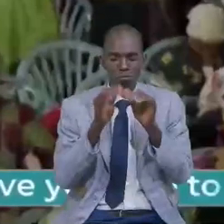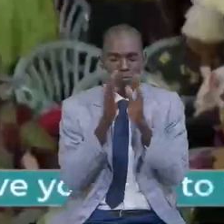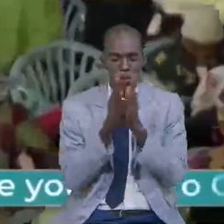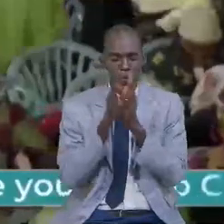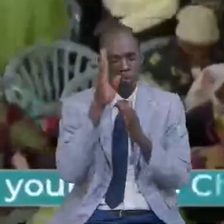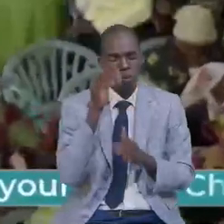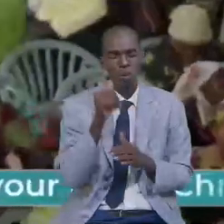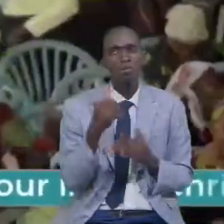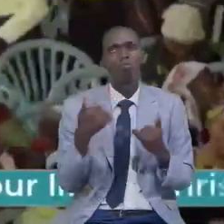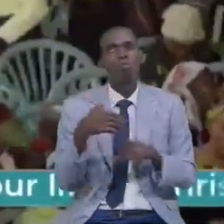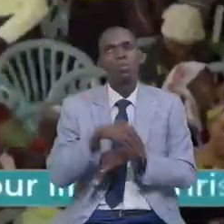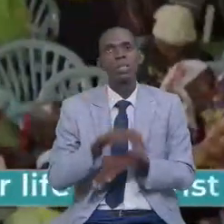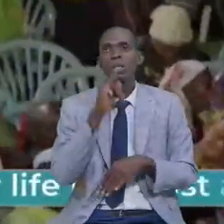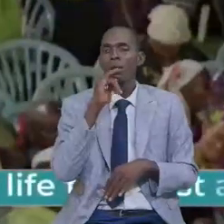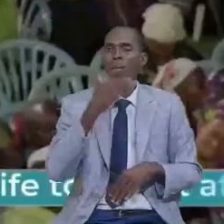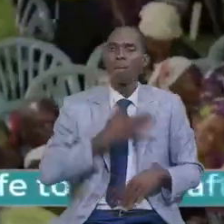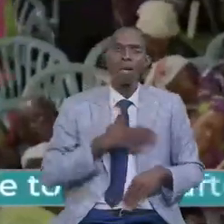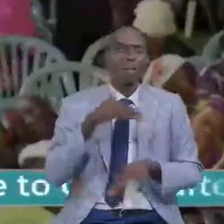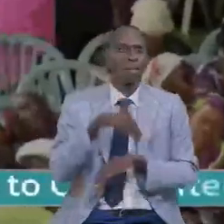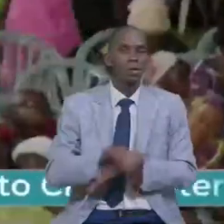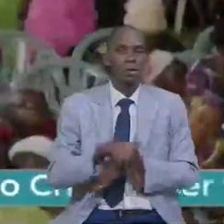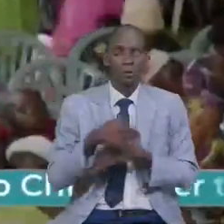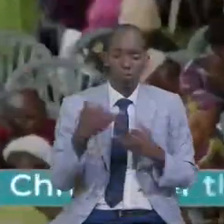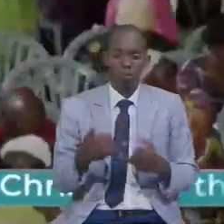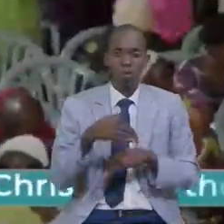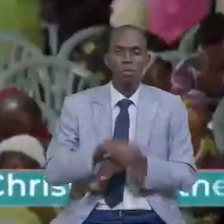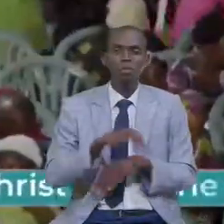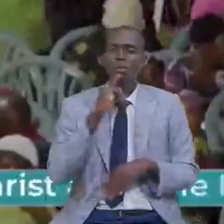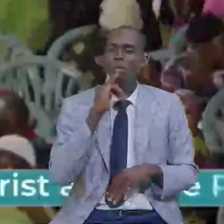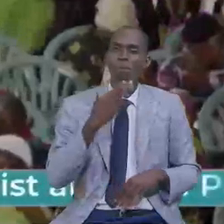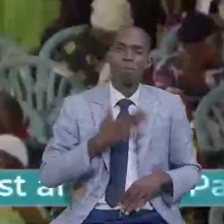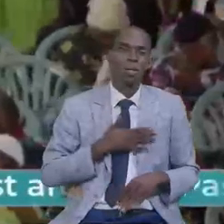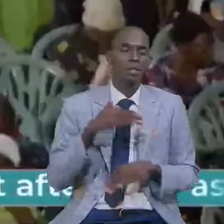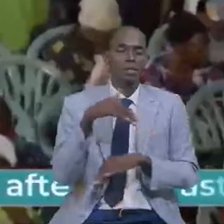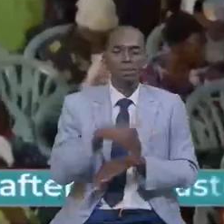Ce soir, c'est ma soirée. Ce soir, c'est ma soirée.